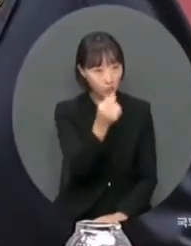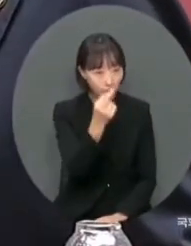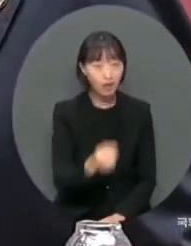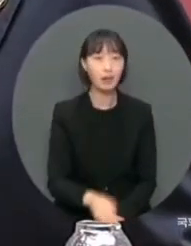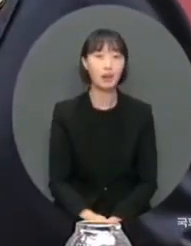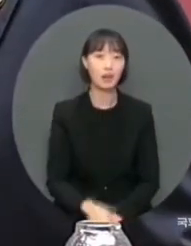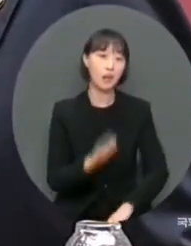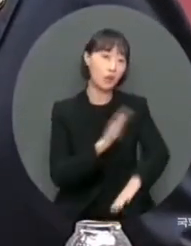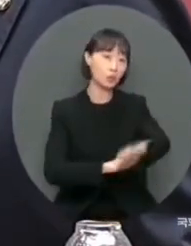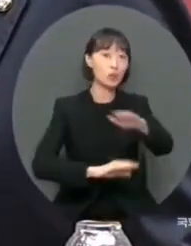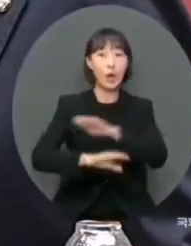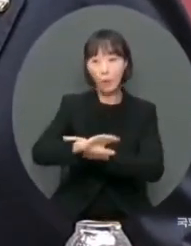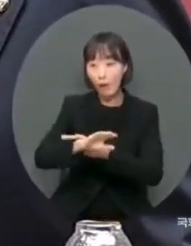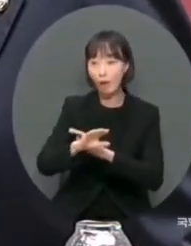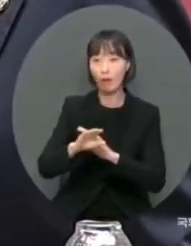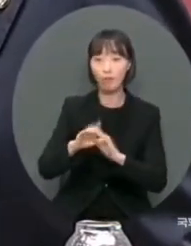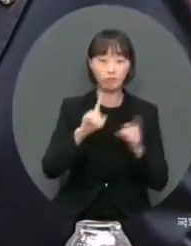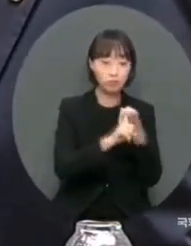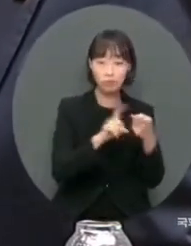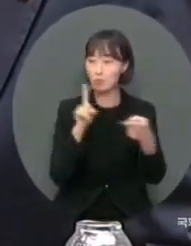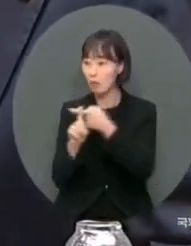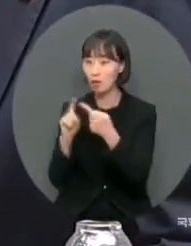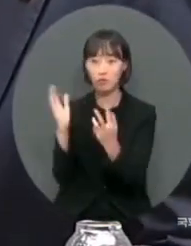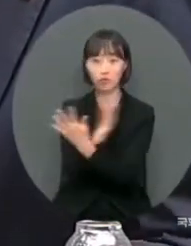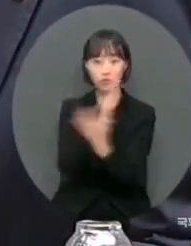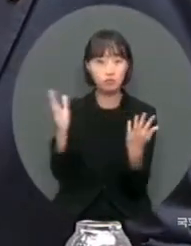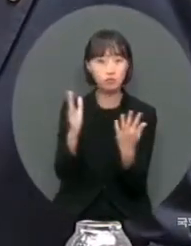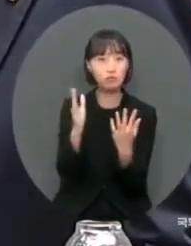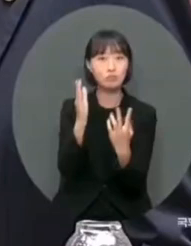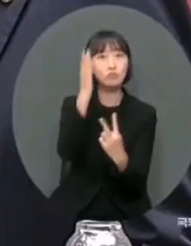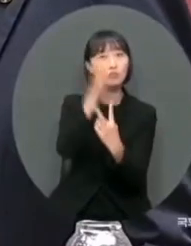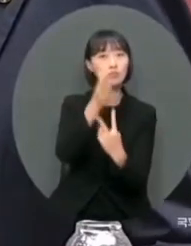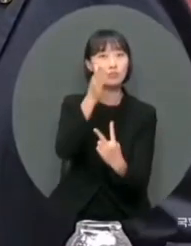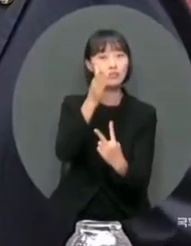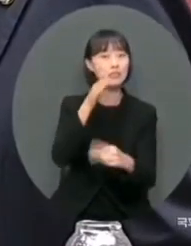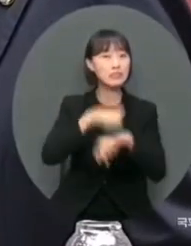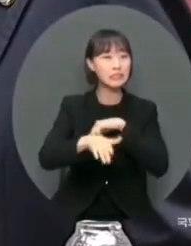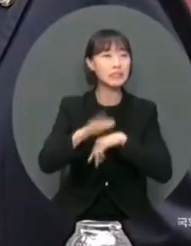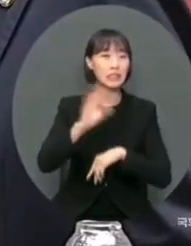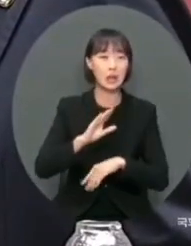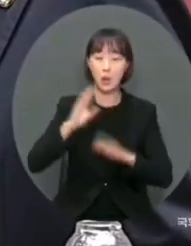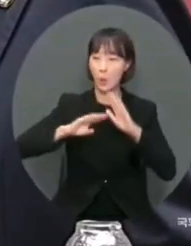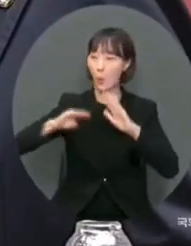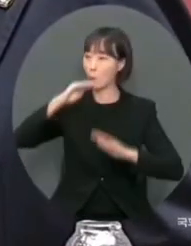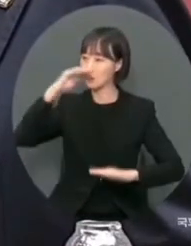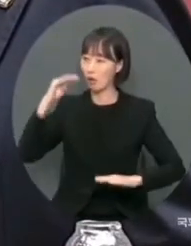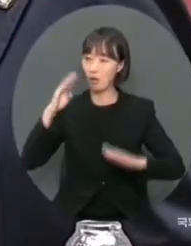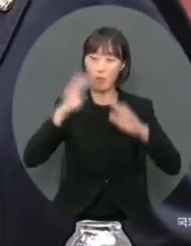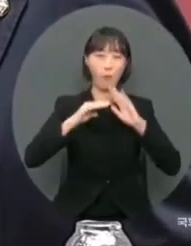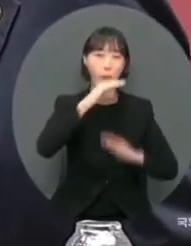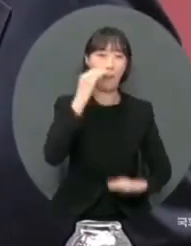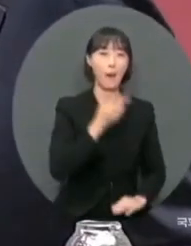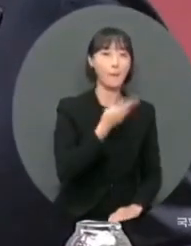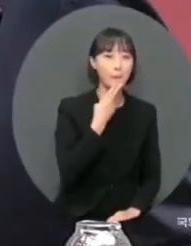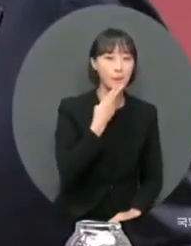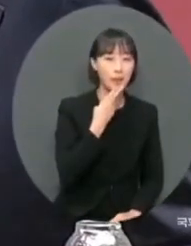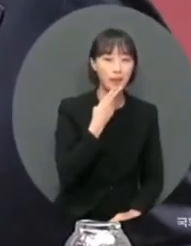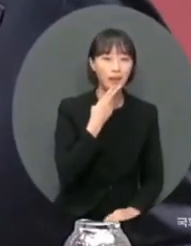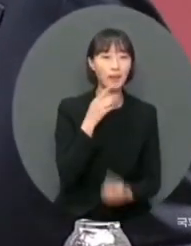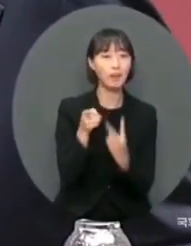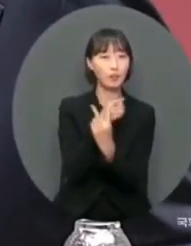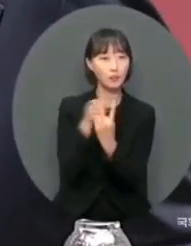말씀처럼 좌와 우로 구분할 수 없습니다. 공정과 비공정으로 분류를 할 수는 있겠죠.